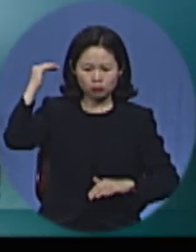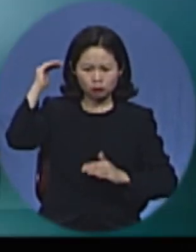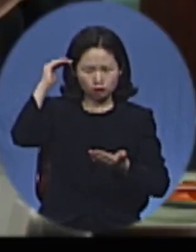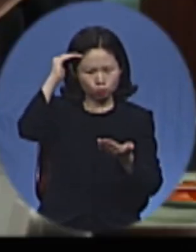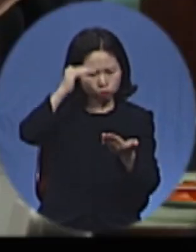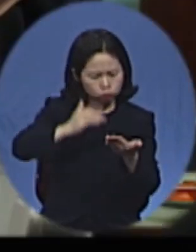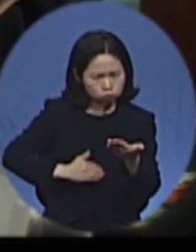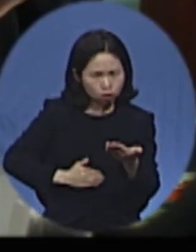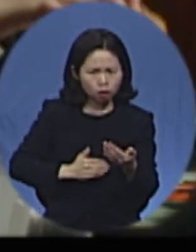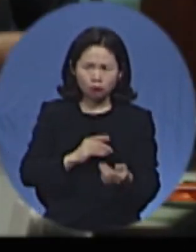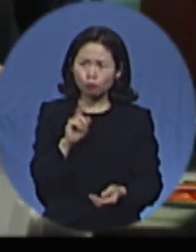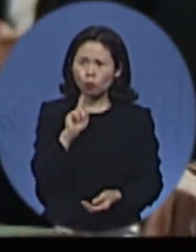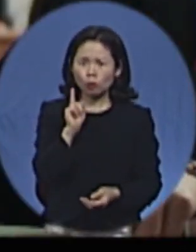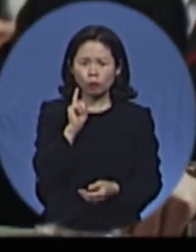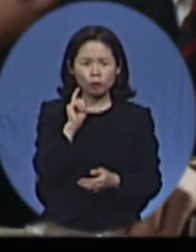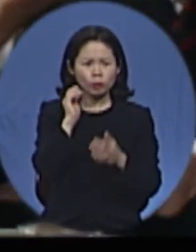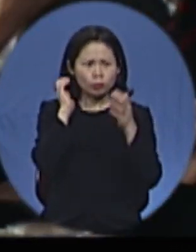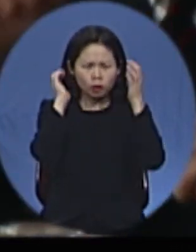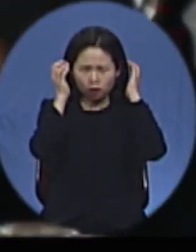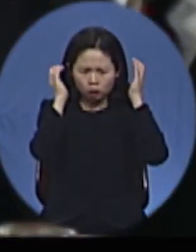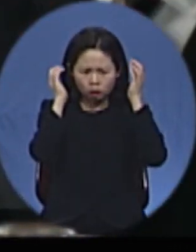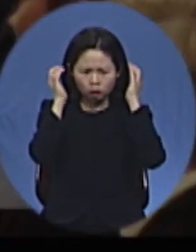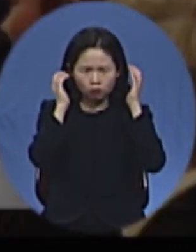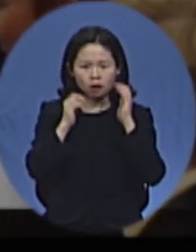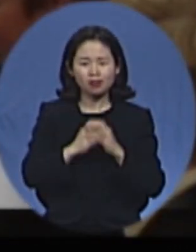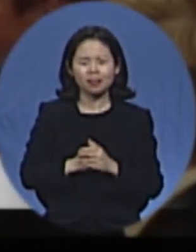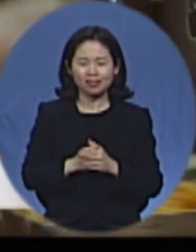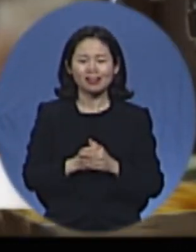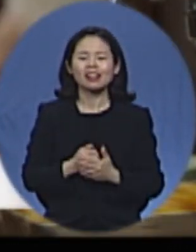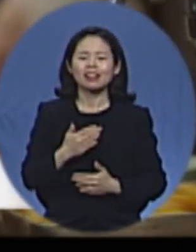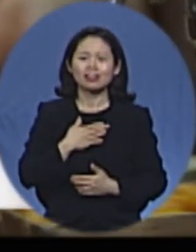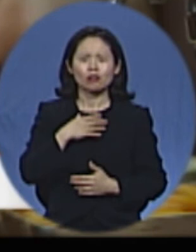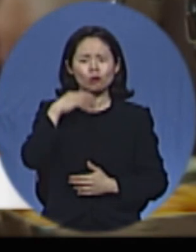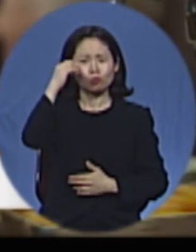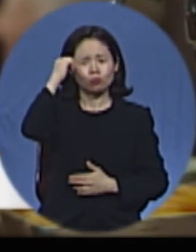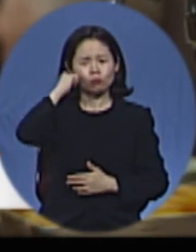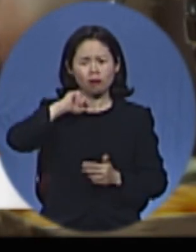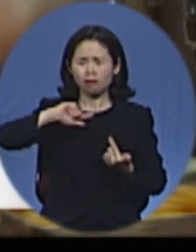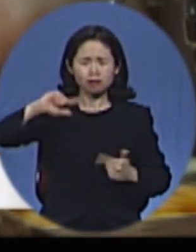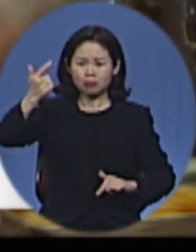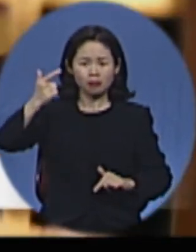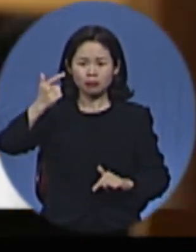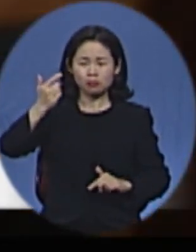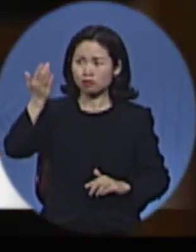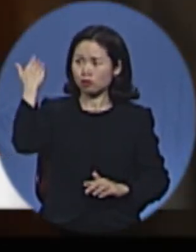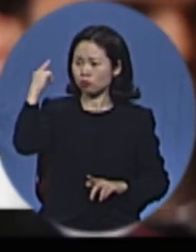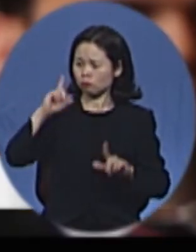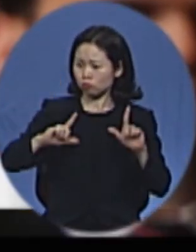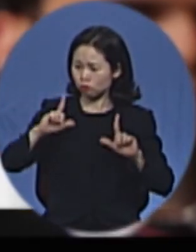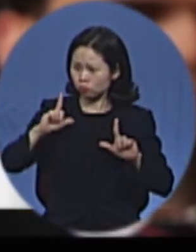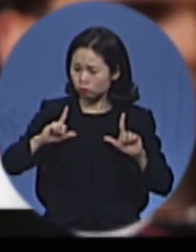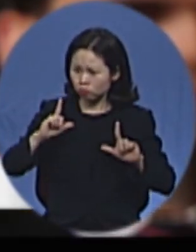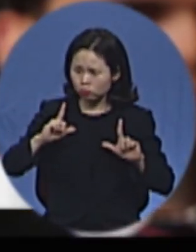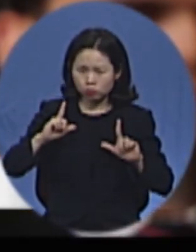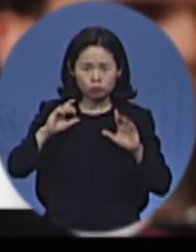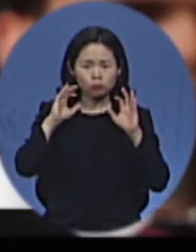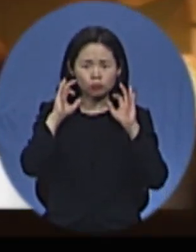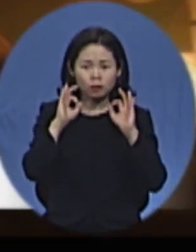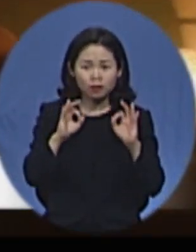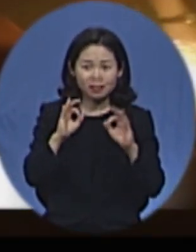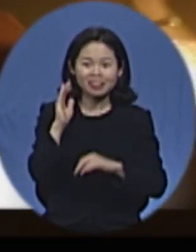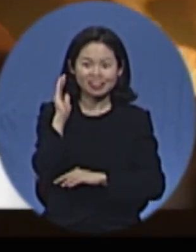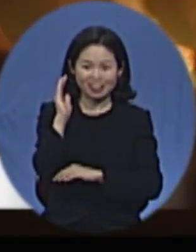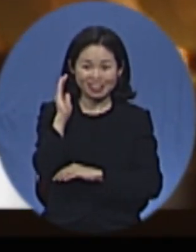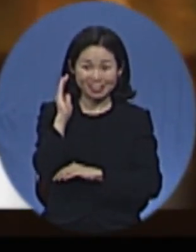토니는 혼란에 빠지는데 자신의 기억과는 전혀 다른 과거와 마주하며 벌어지는 이야기를